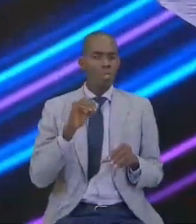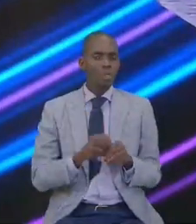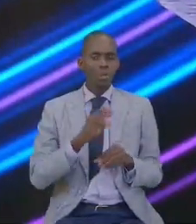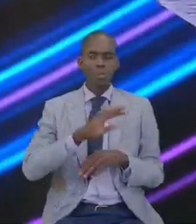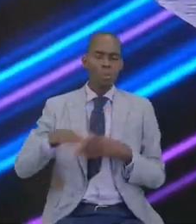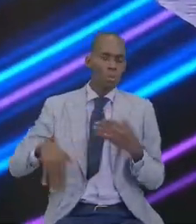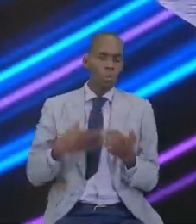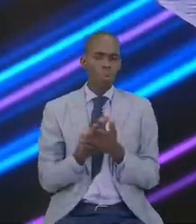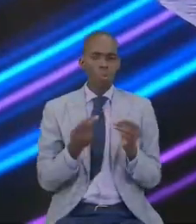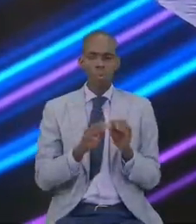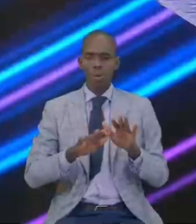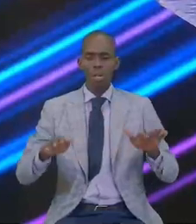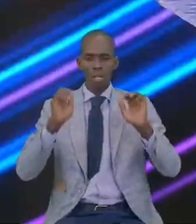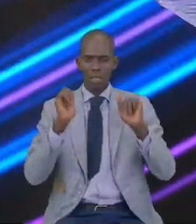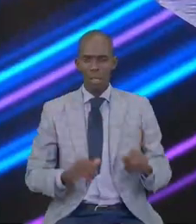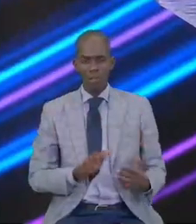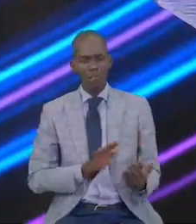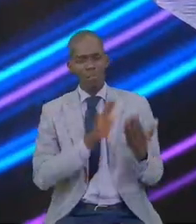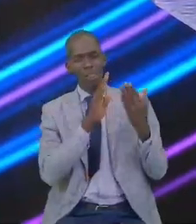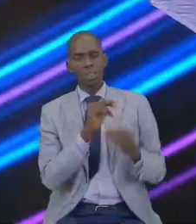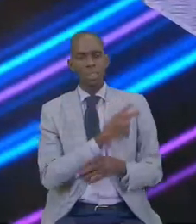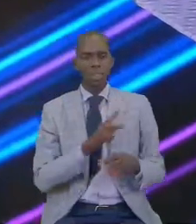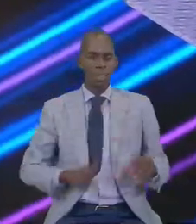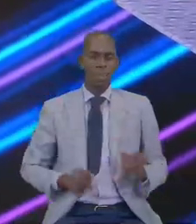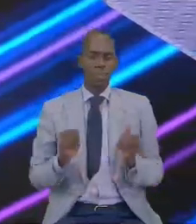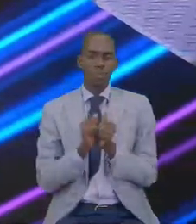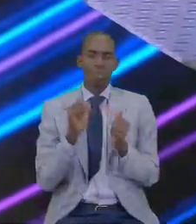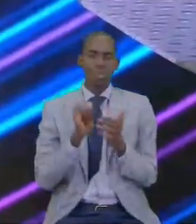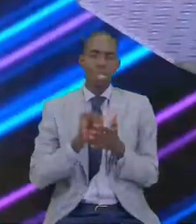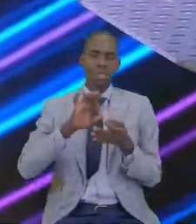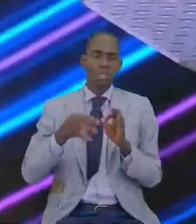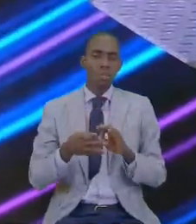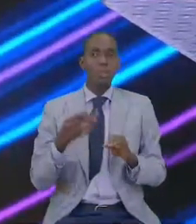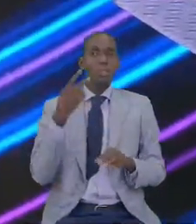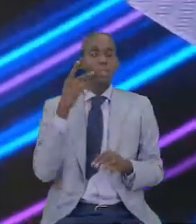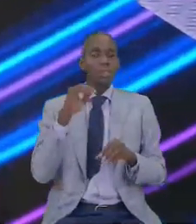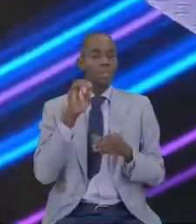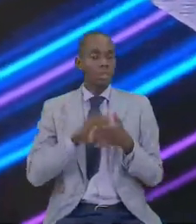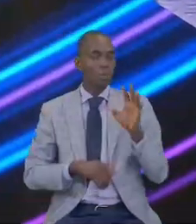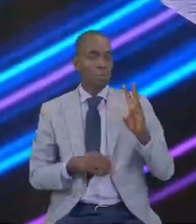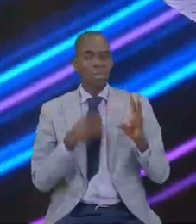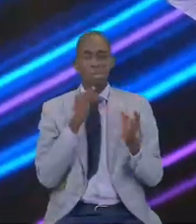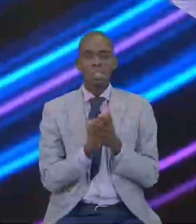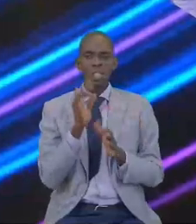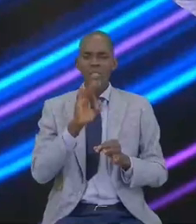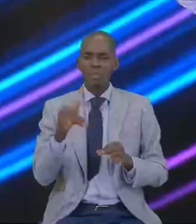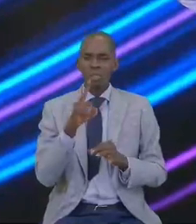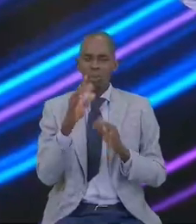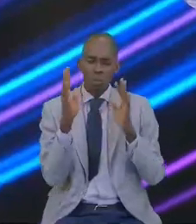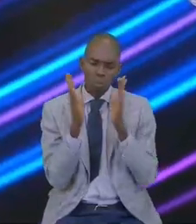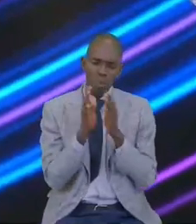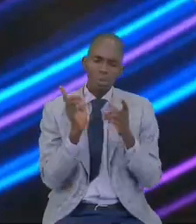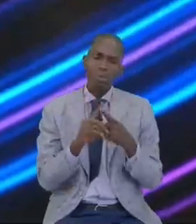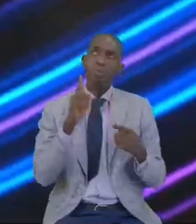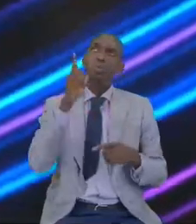le faire. Au chapitre 6, il dit, si quelqu'un prie un autre Dieu pendant ces mois, il